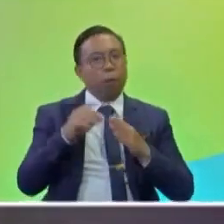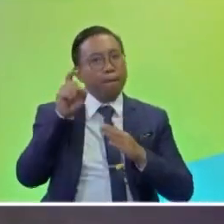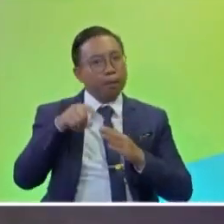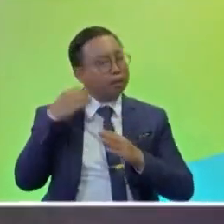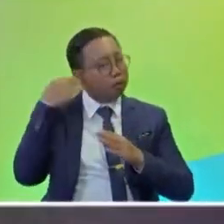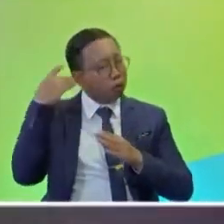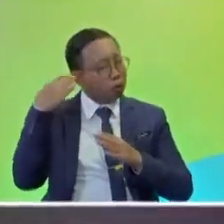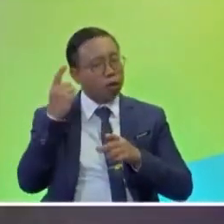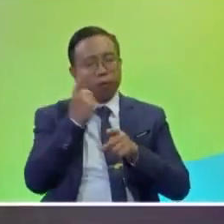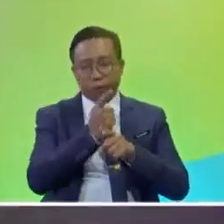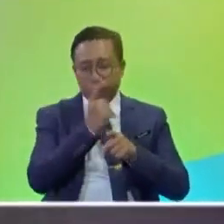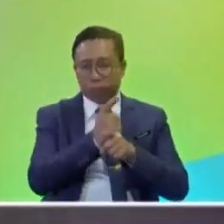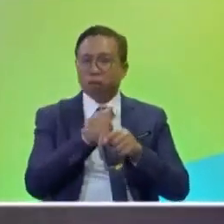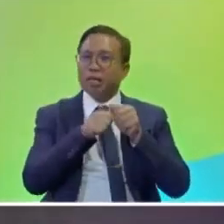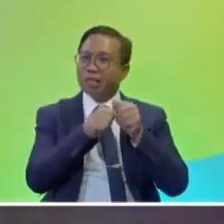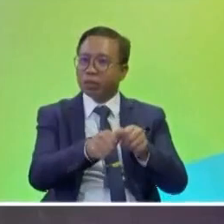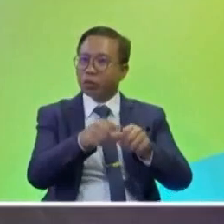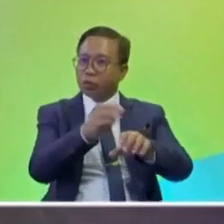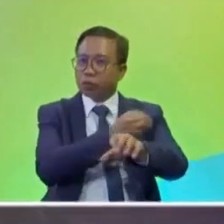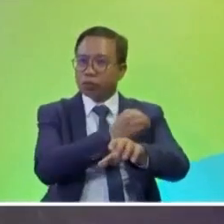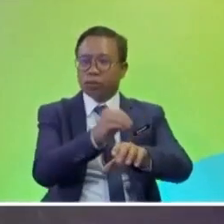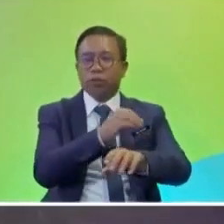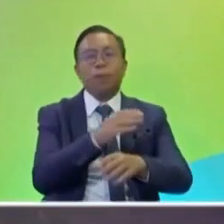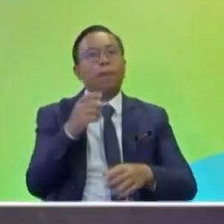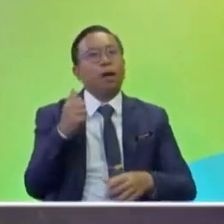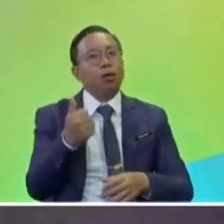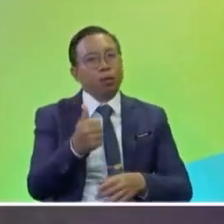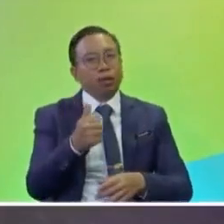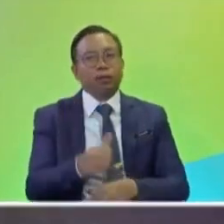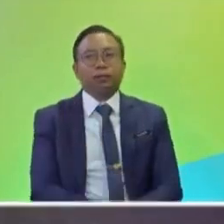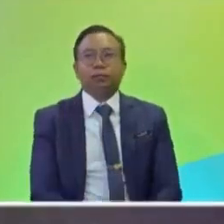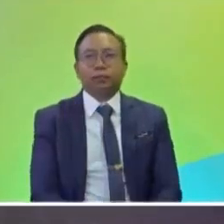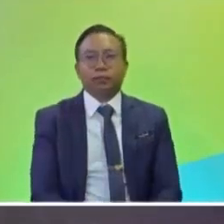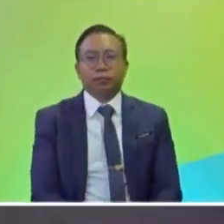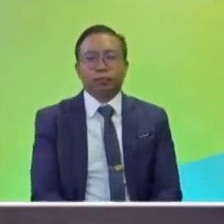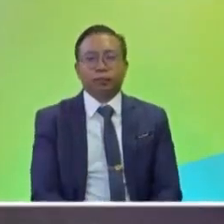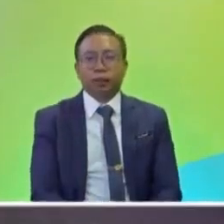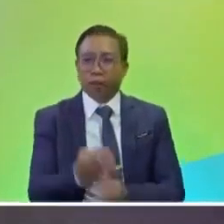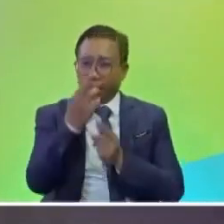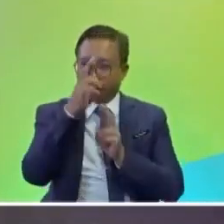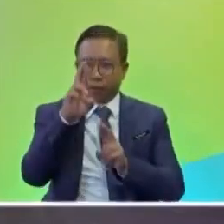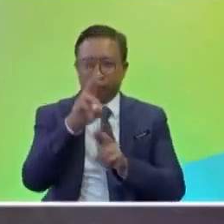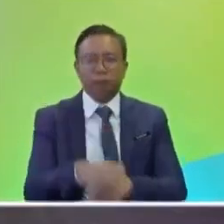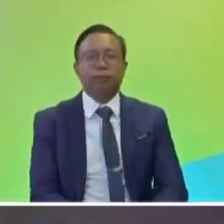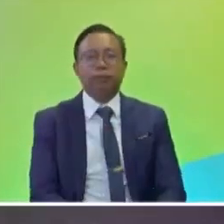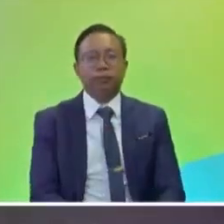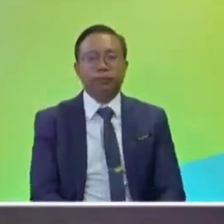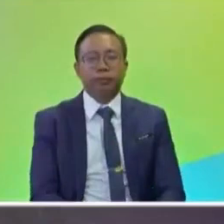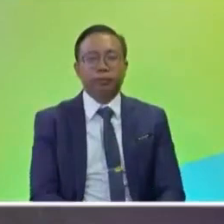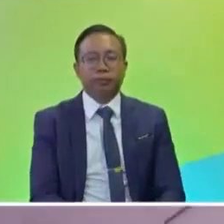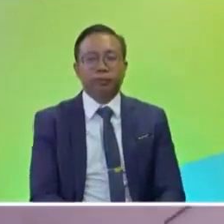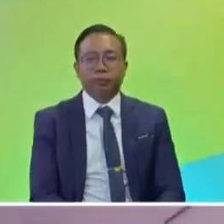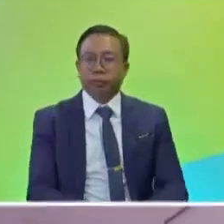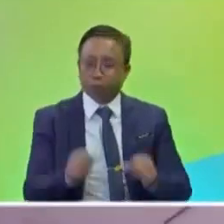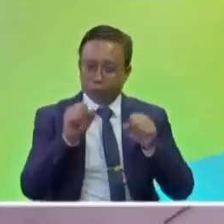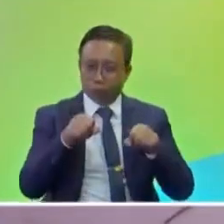telinga betul-betul. Ikut muzik tu. Okay? Baru best. Okay, ready? Bersedia, dah cikgu? Bersedia? Okay. Boleh